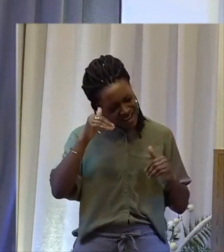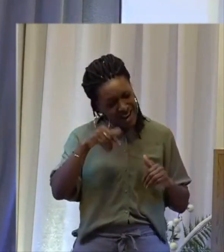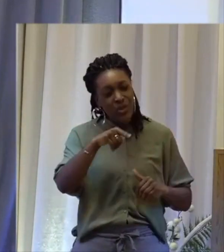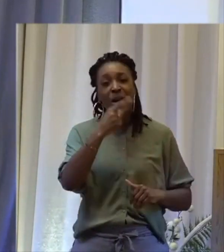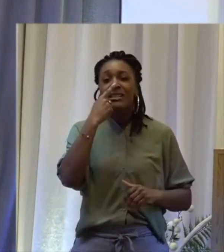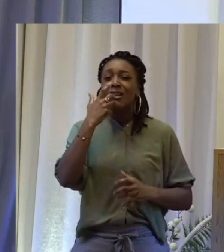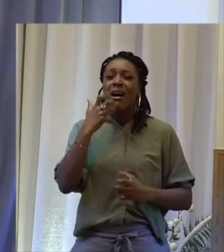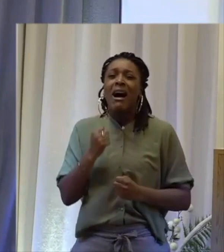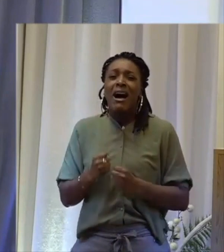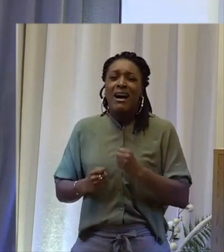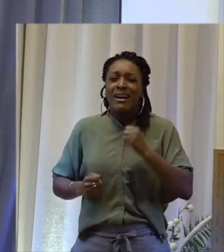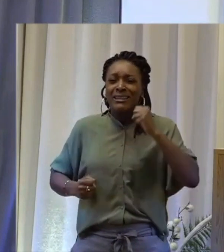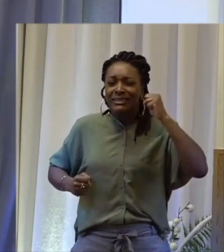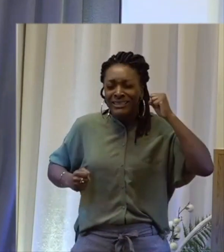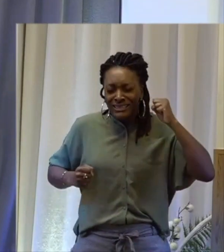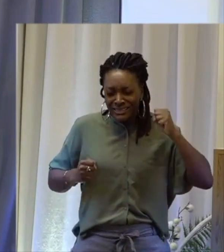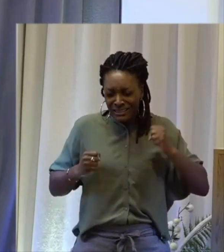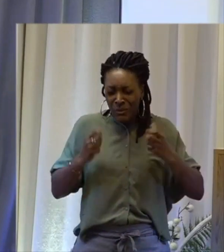et ça vient t'user.